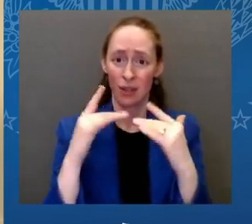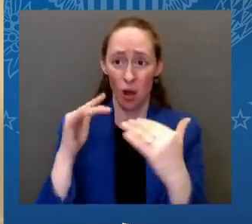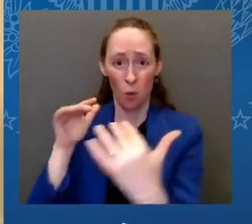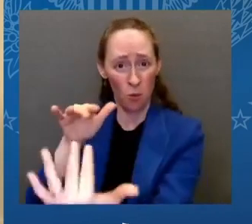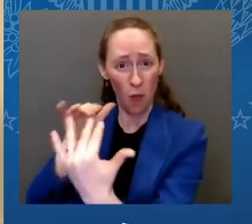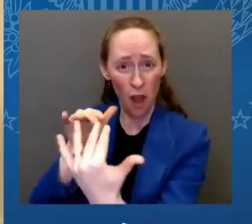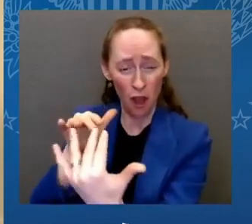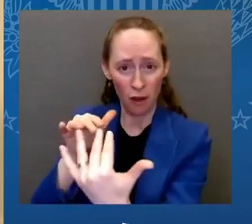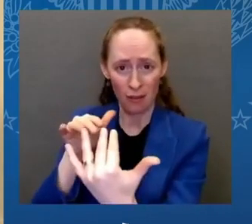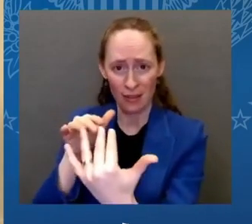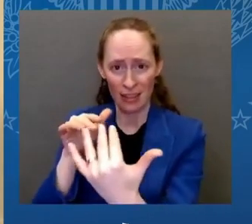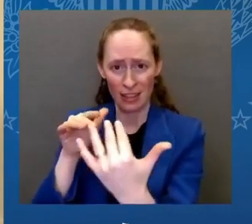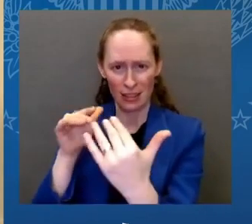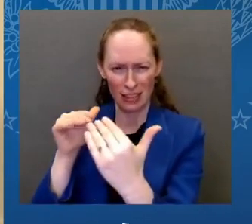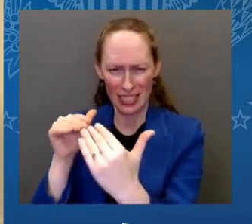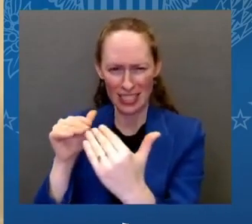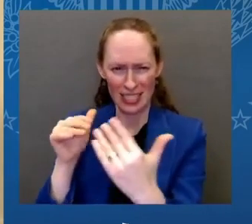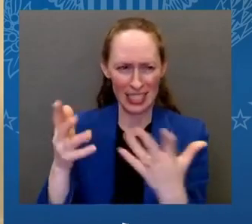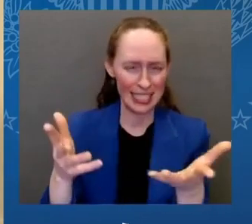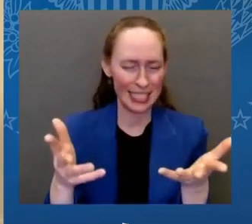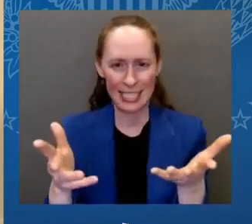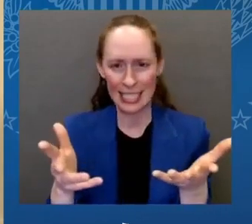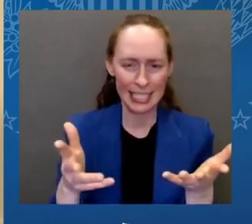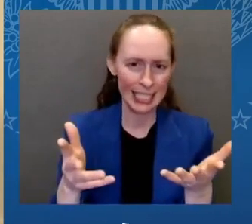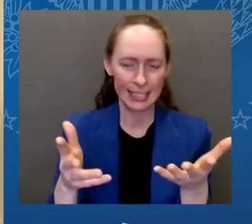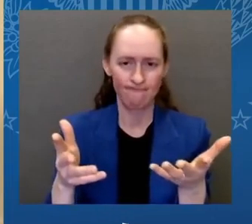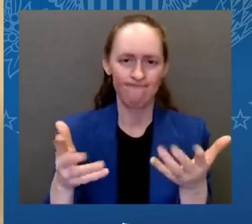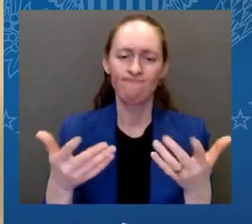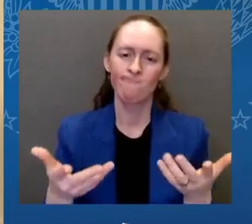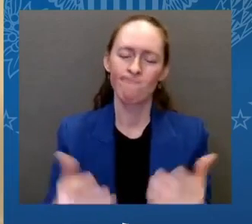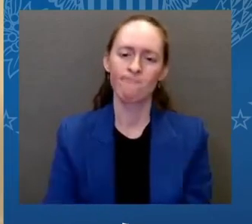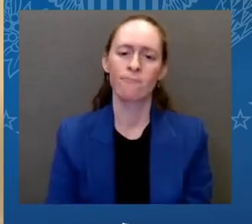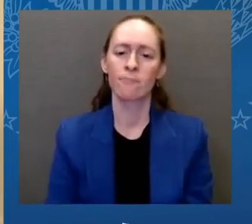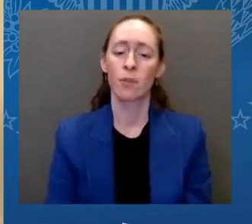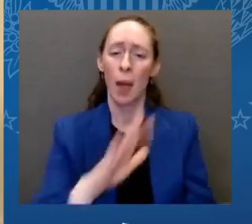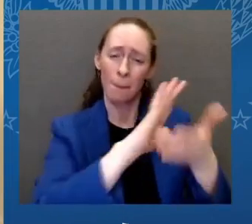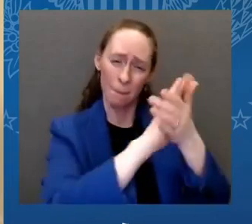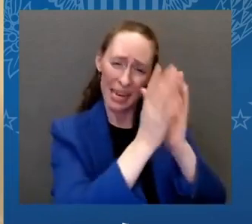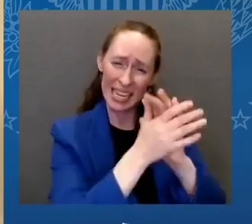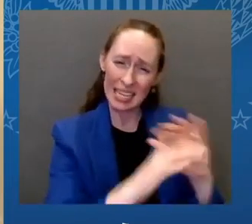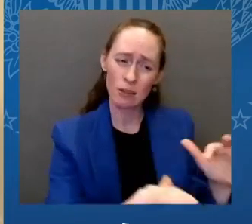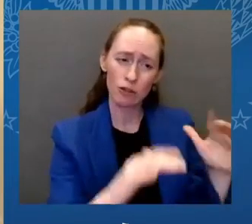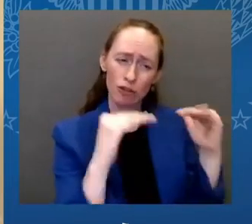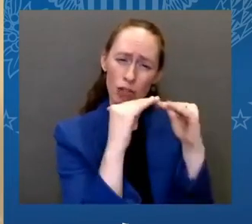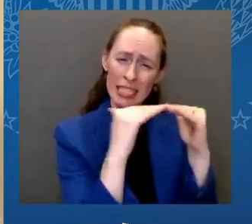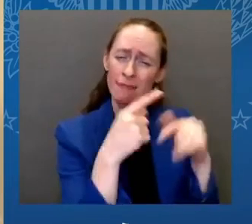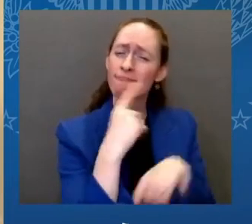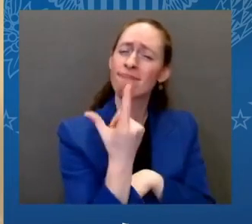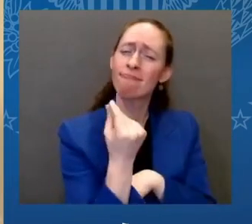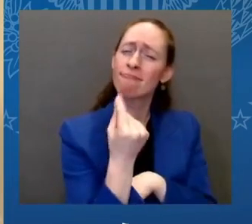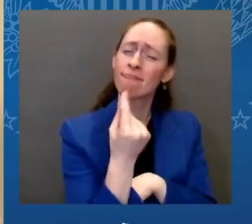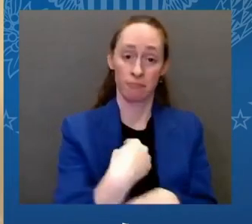Ніяких компромісів щодо нашої землі, територіальної цілісності, нашого суверенітету. Це найголовніше.